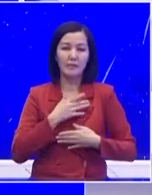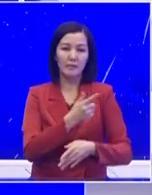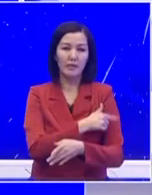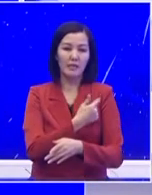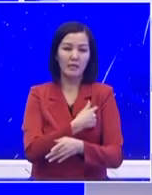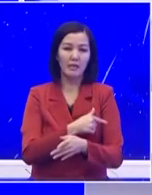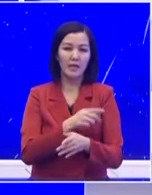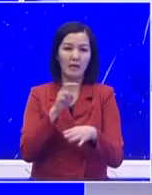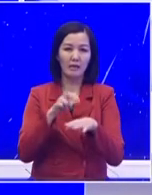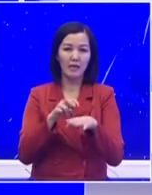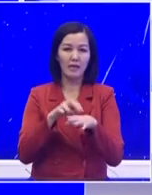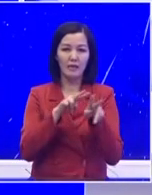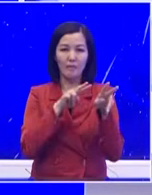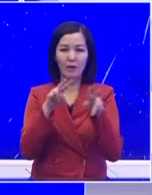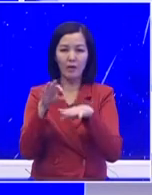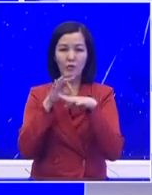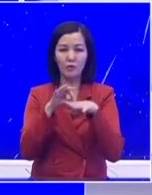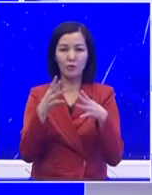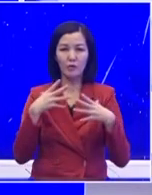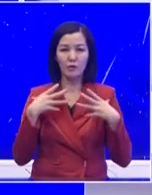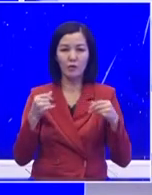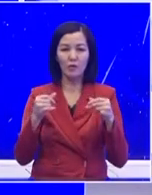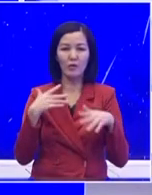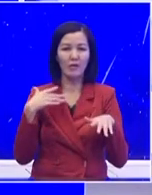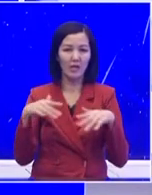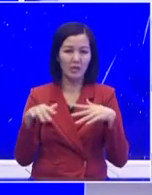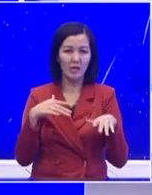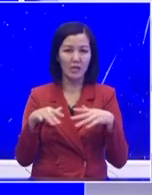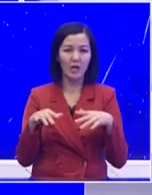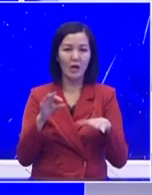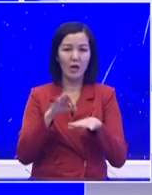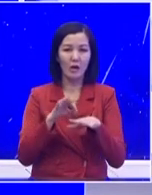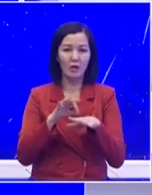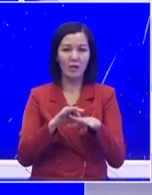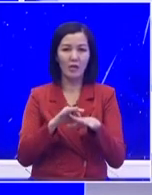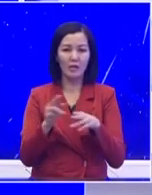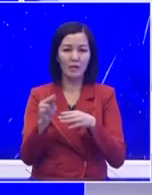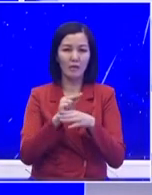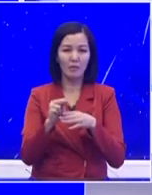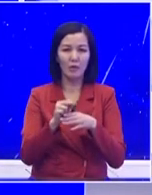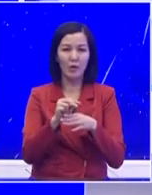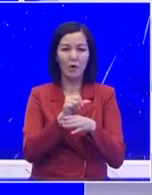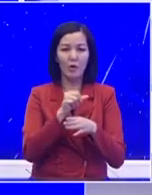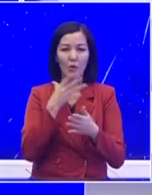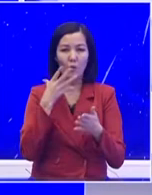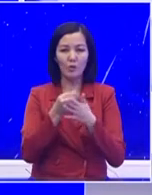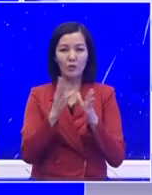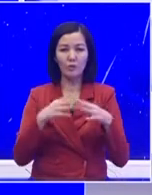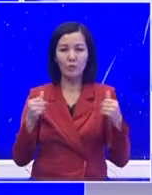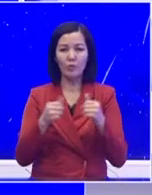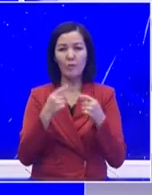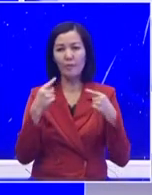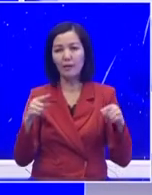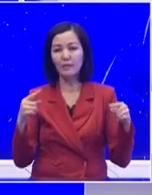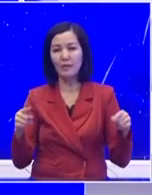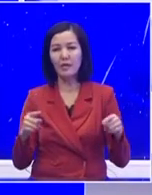біздің медициналық мамандар бақылау жүргізіп, денсаулығыңыз нашарлаған жағдайда шара қабылдаса, өзіңіз бен отбасыңыздың өзге